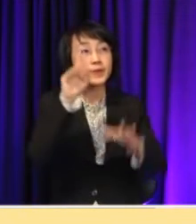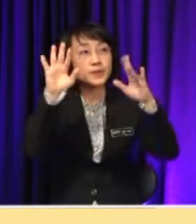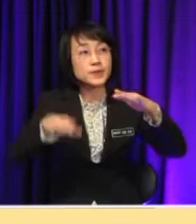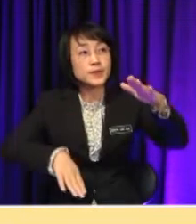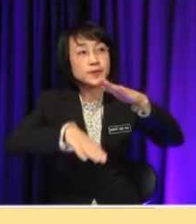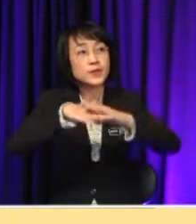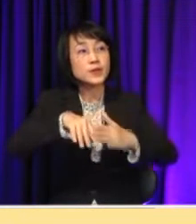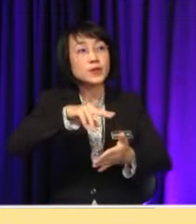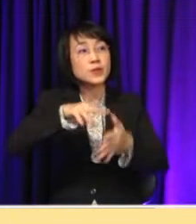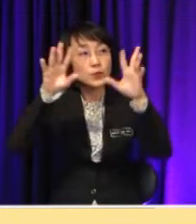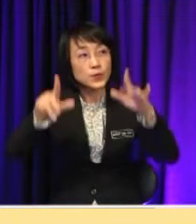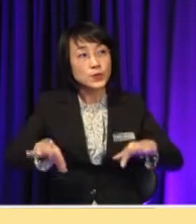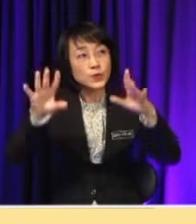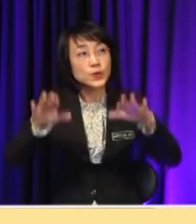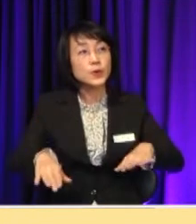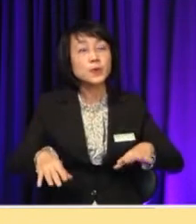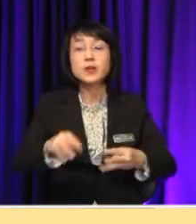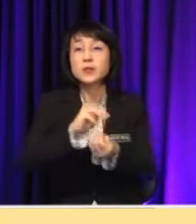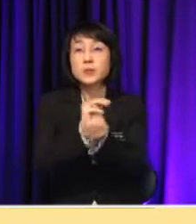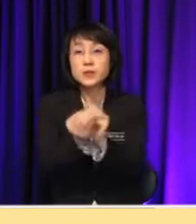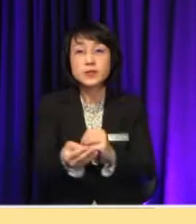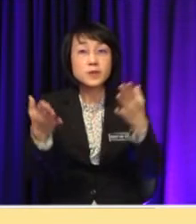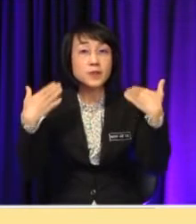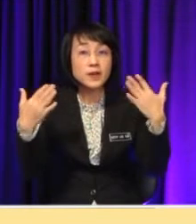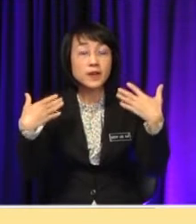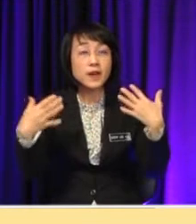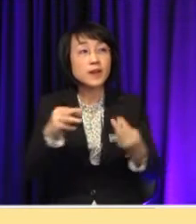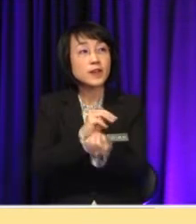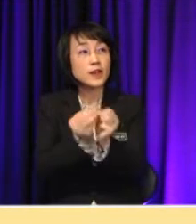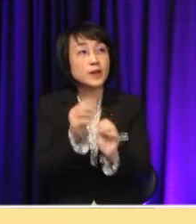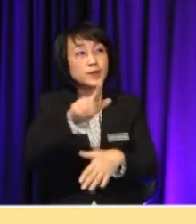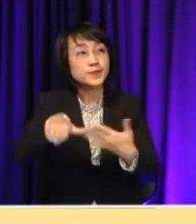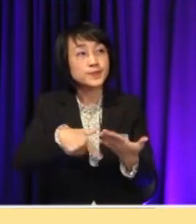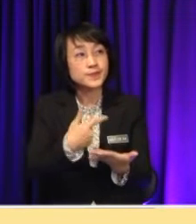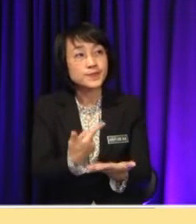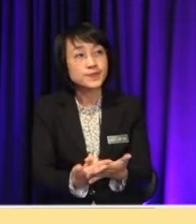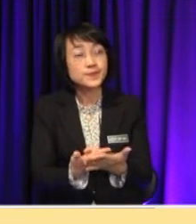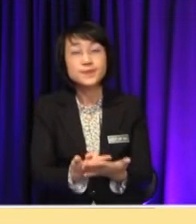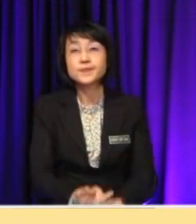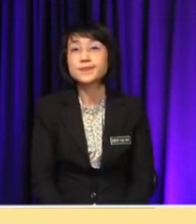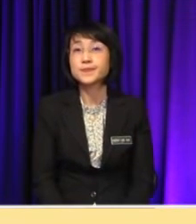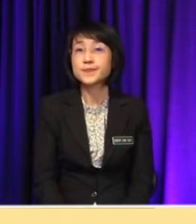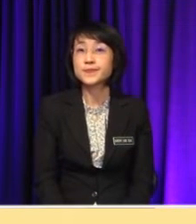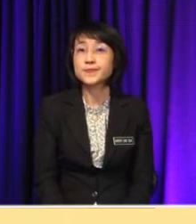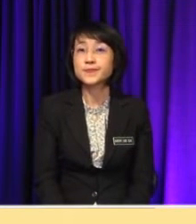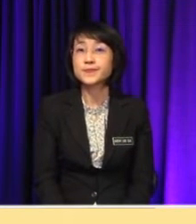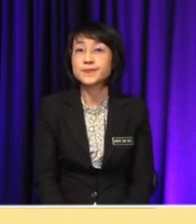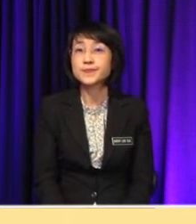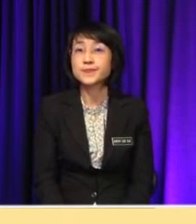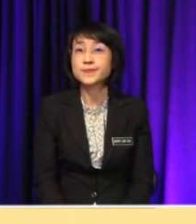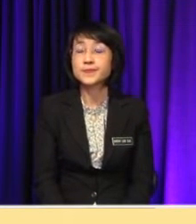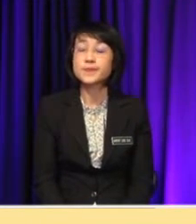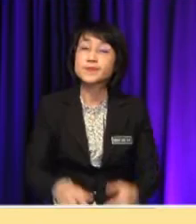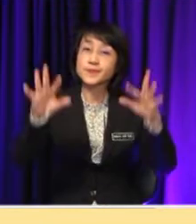panas dan musim lurus Oke jumlah hujan tahunnya sekitar 1000 mmm terlepas oke itu adalah